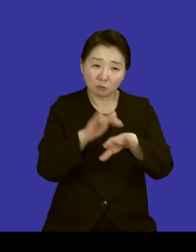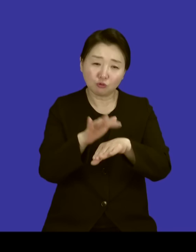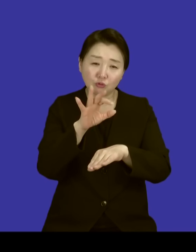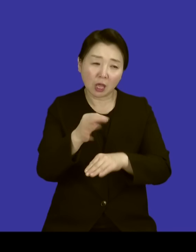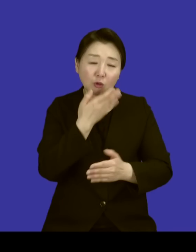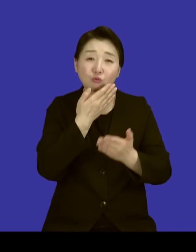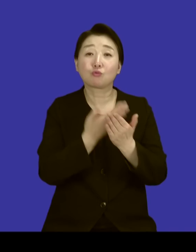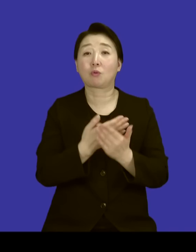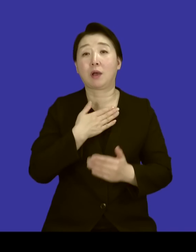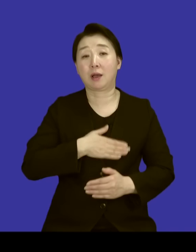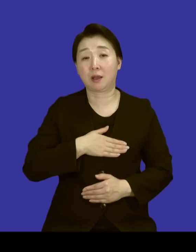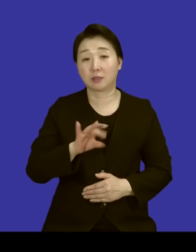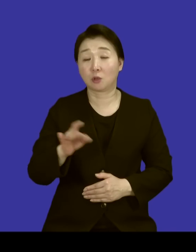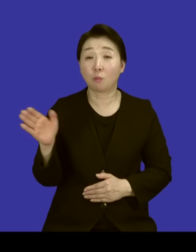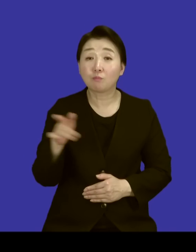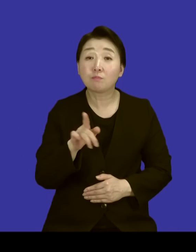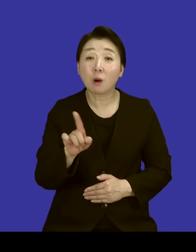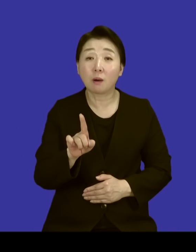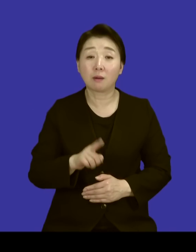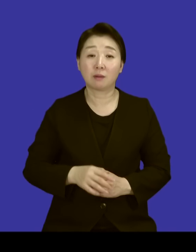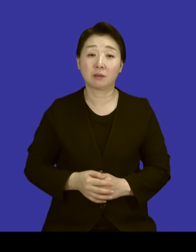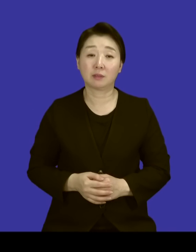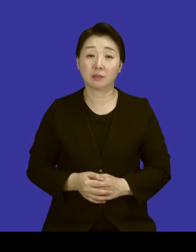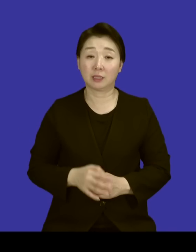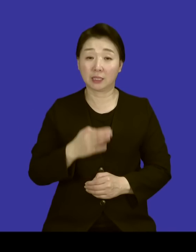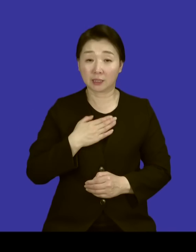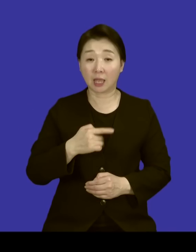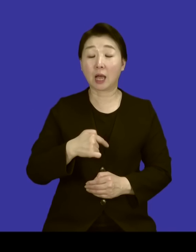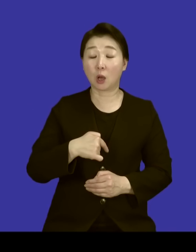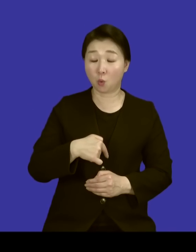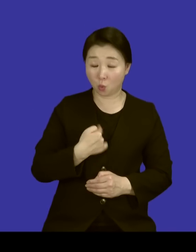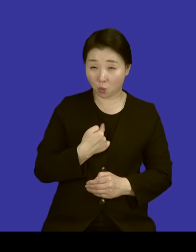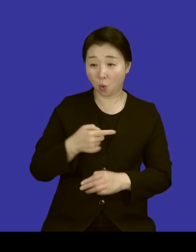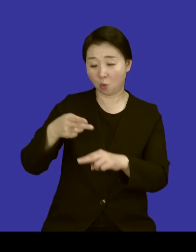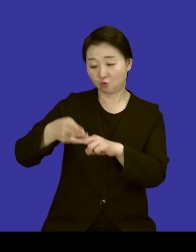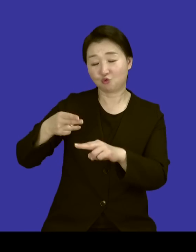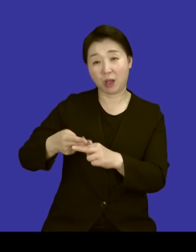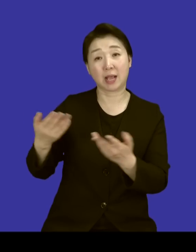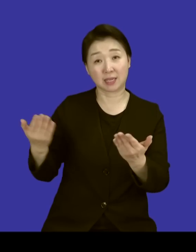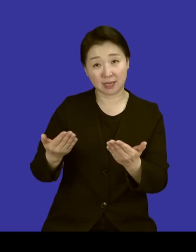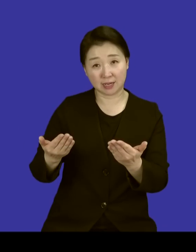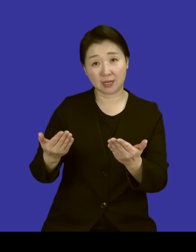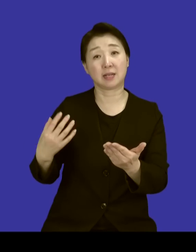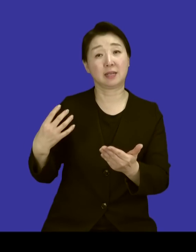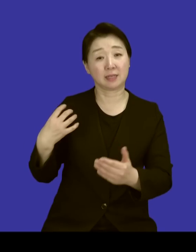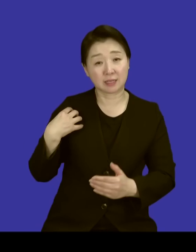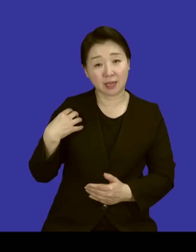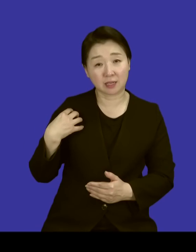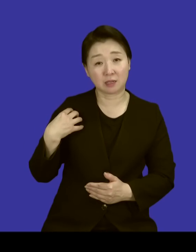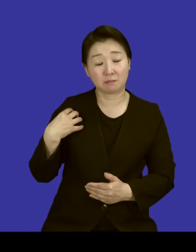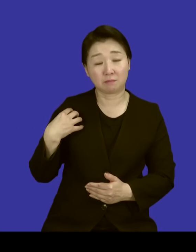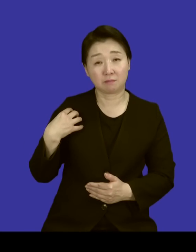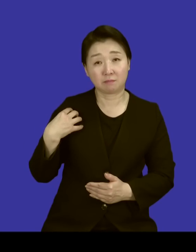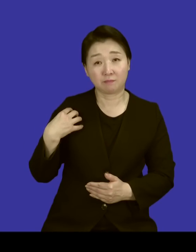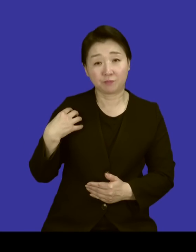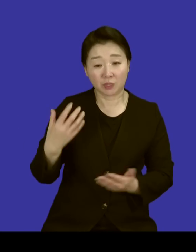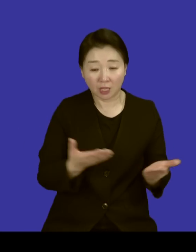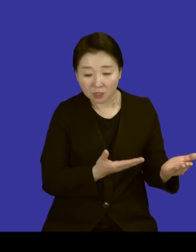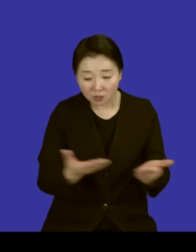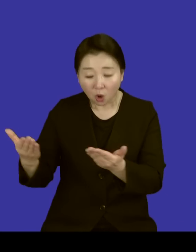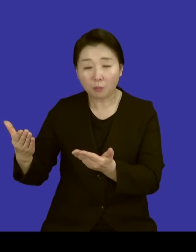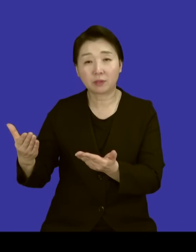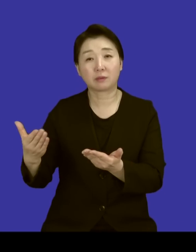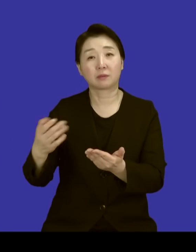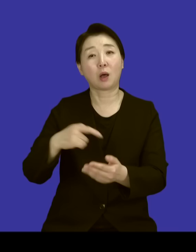알게 되고 예. 저는 처음부터 그래서 이제 저 혼자 주방에 일을 하고 또 제가 홀도 매니징하고 직접 다